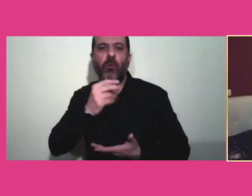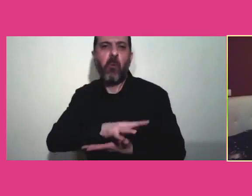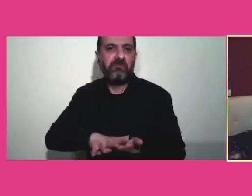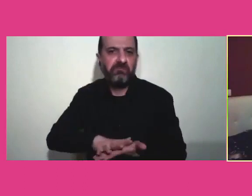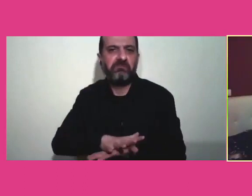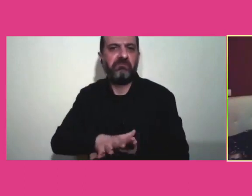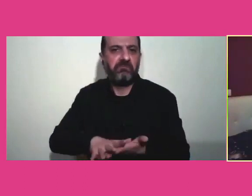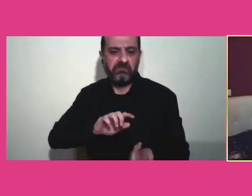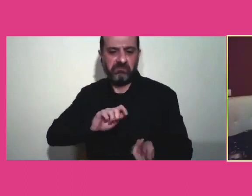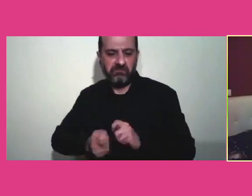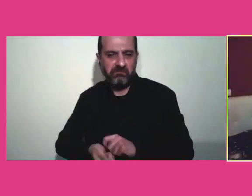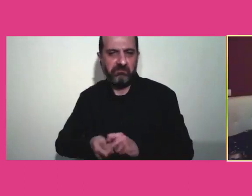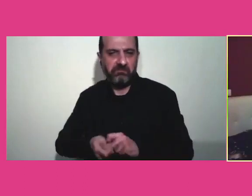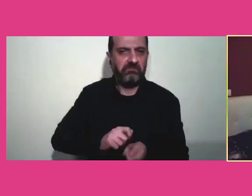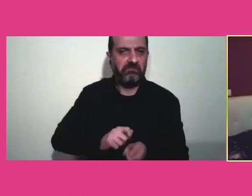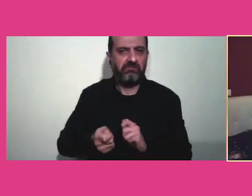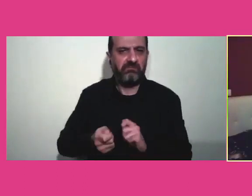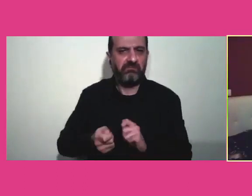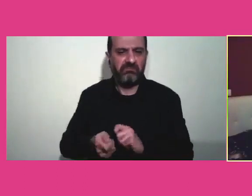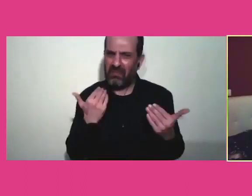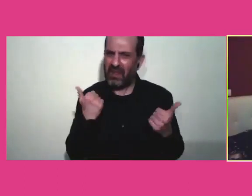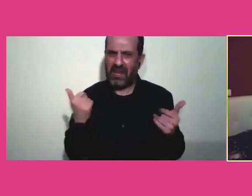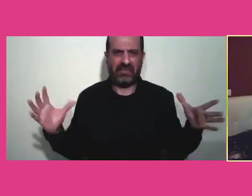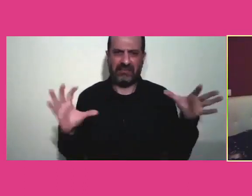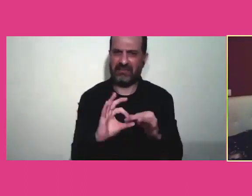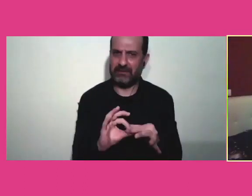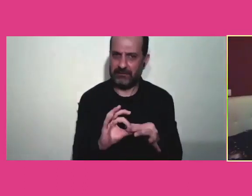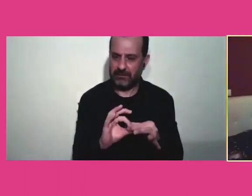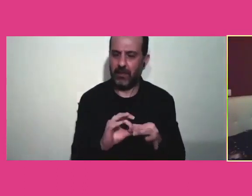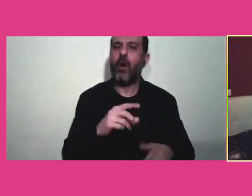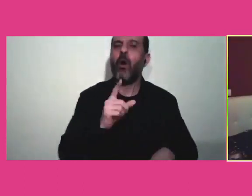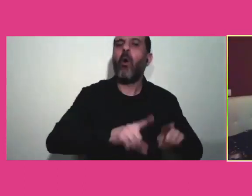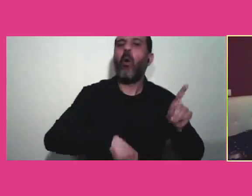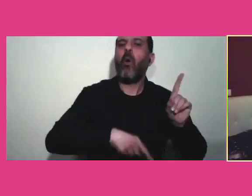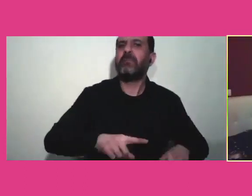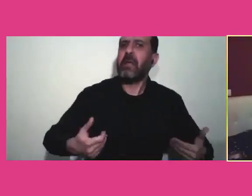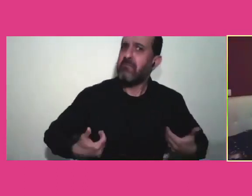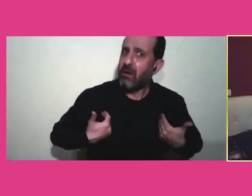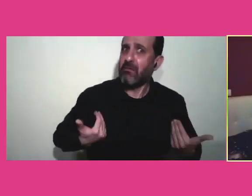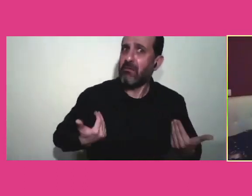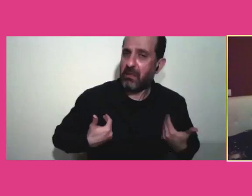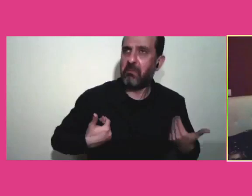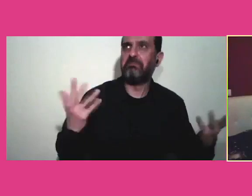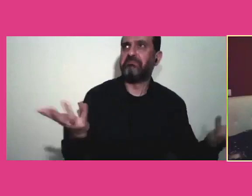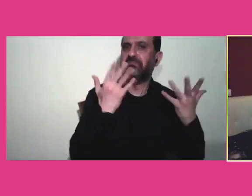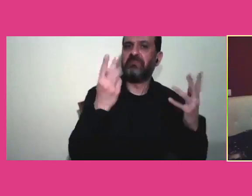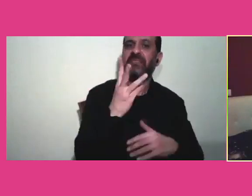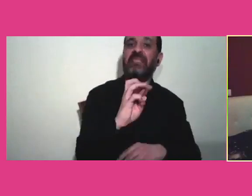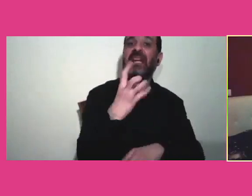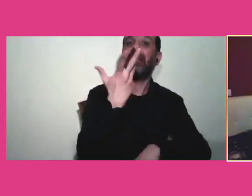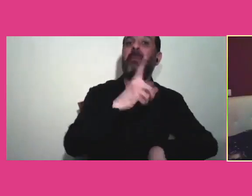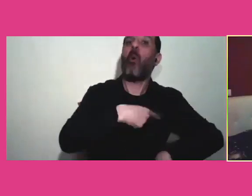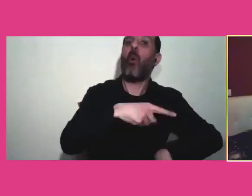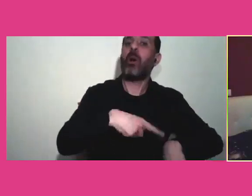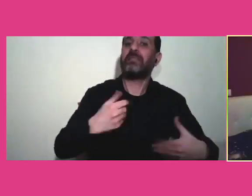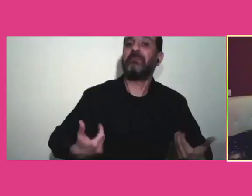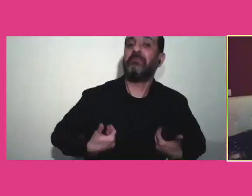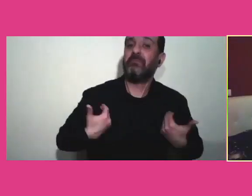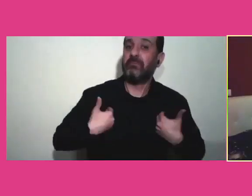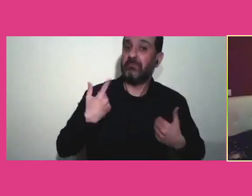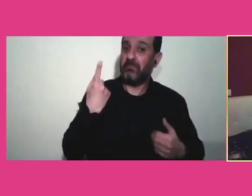Αυτό ίσχυε ακόμα και για τους παίκτες με τη μεγαλύτερη συχνότητα. Δηλαδή, άτομα τα οποία έπαιζαν περίπου 35 ώρες παιχνίδια την